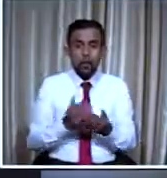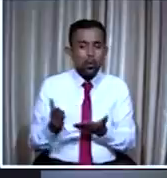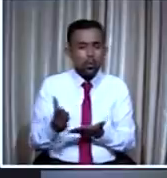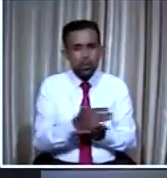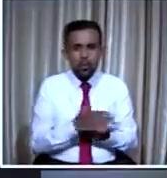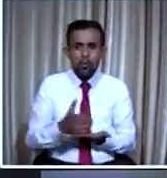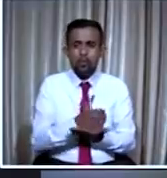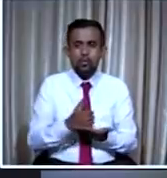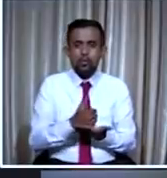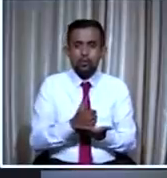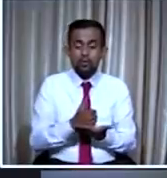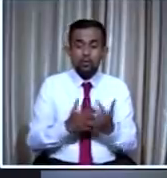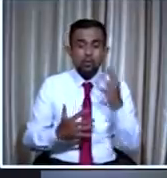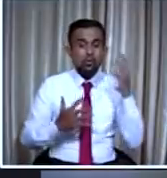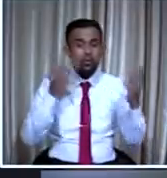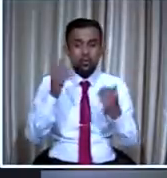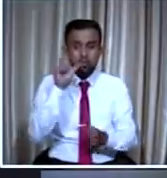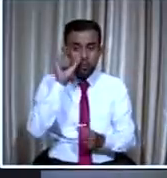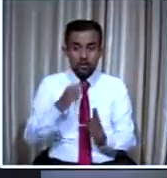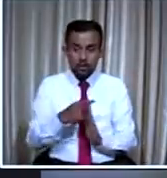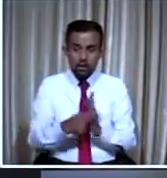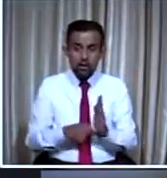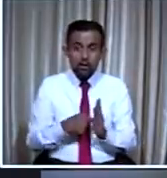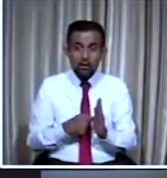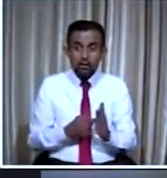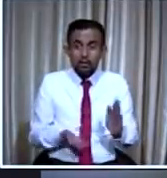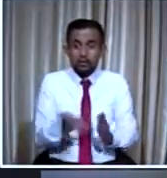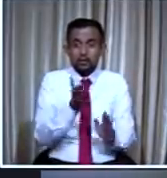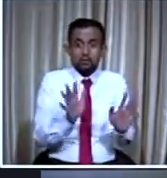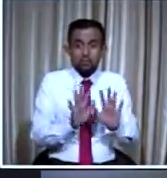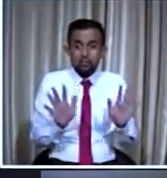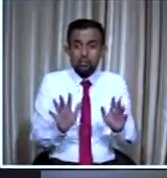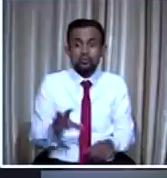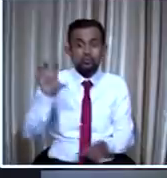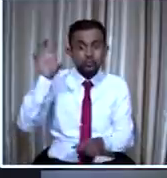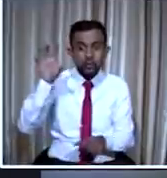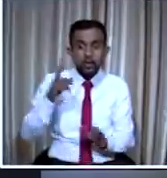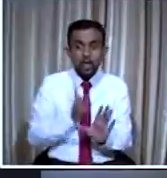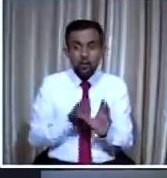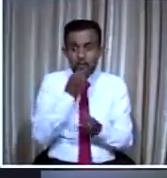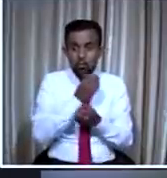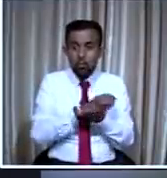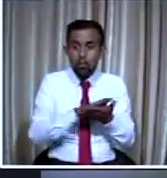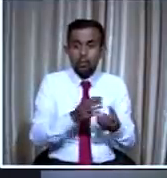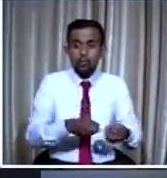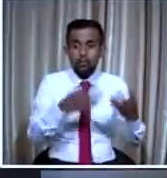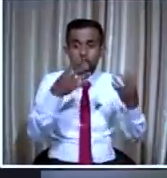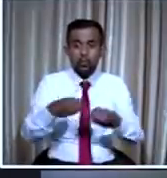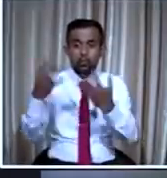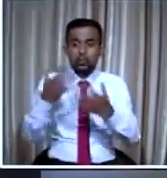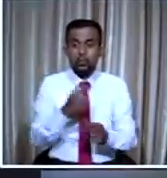මුනිම්ම මුළු ලෝකෙම බලද්දී ලංකාව නොයා යුතු රටක් හැම හෝටලයකටම පහර දෙනවා කියන